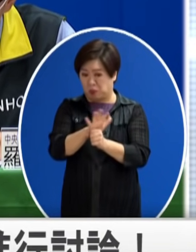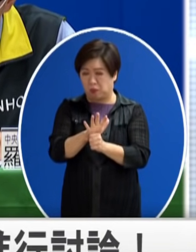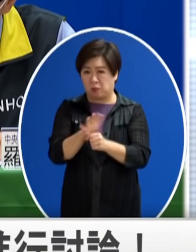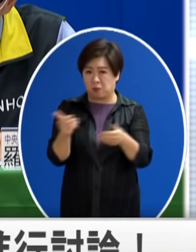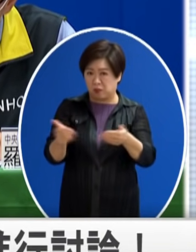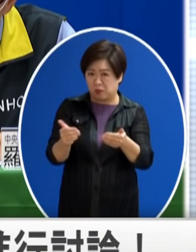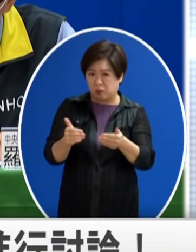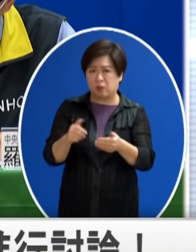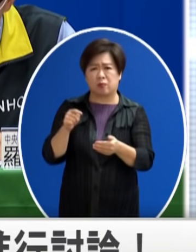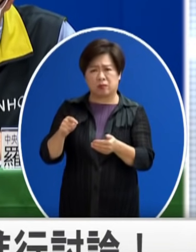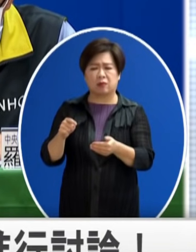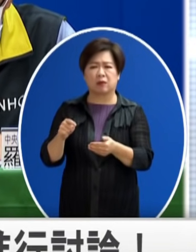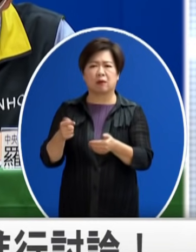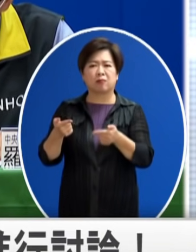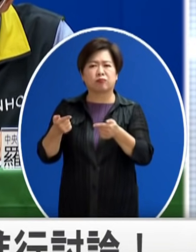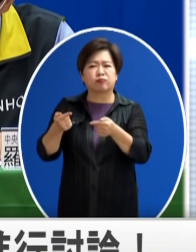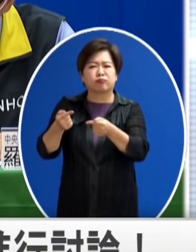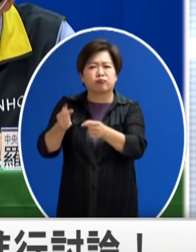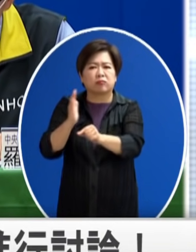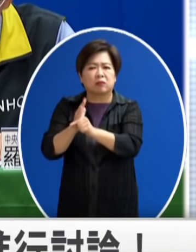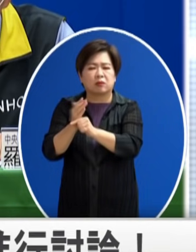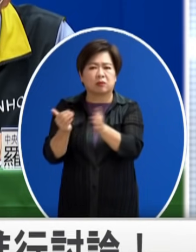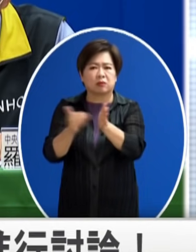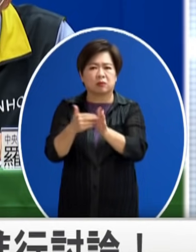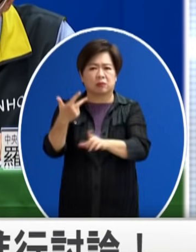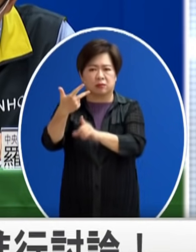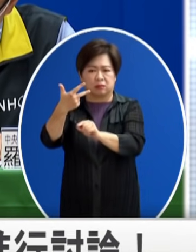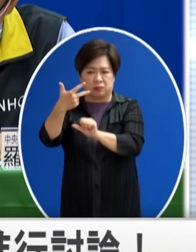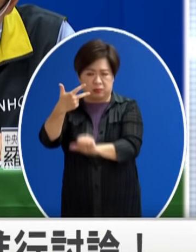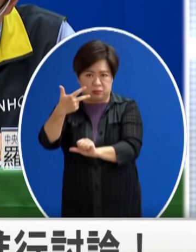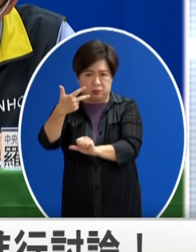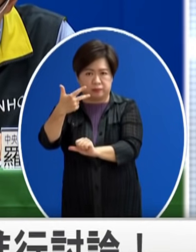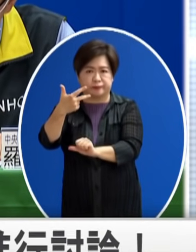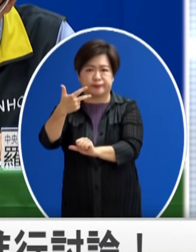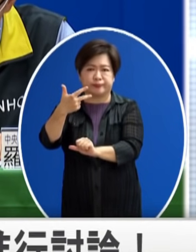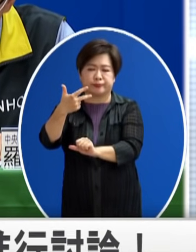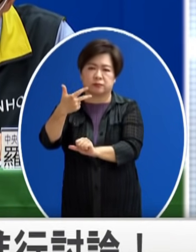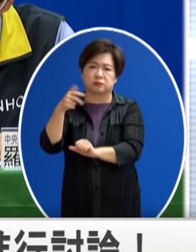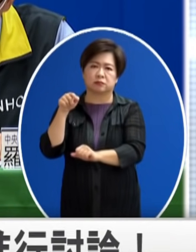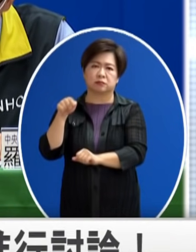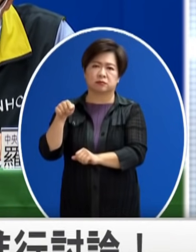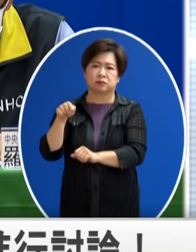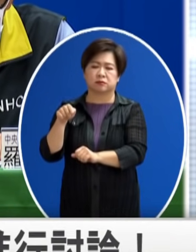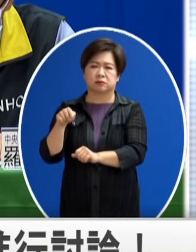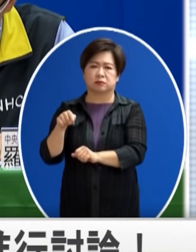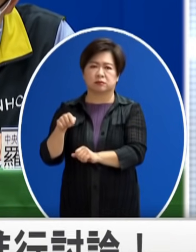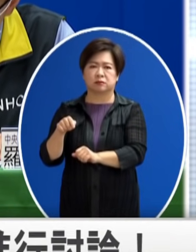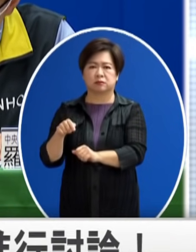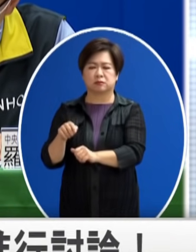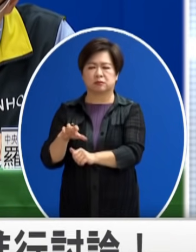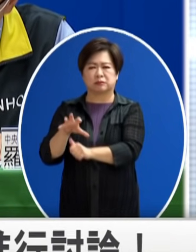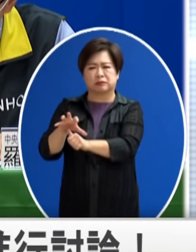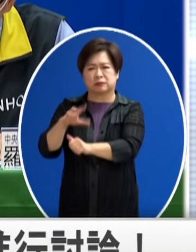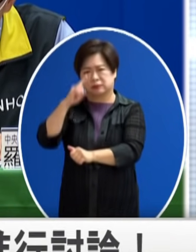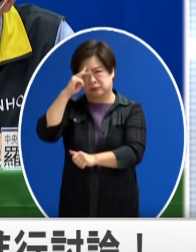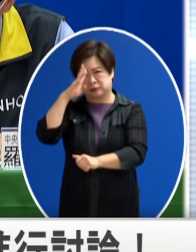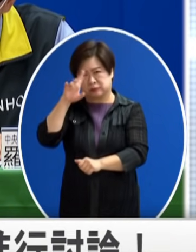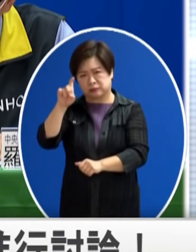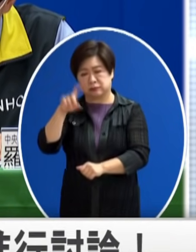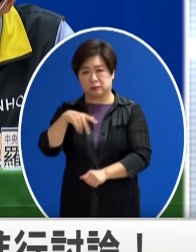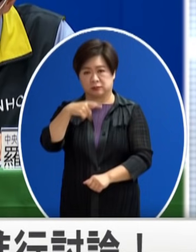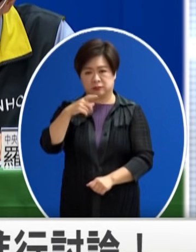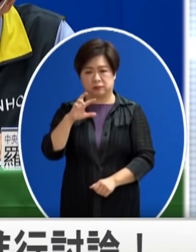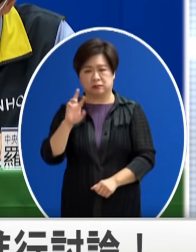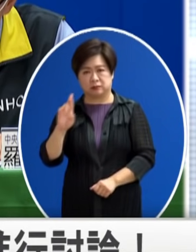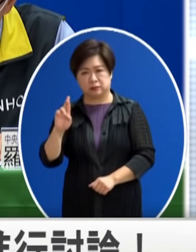分是都蛮稳定哈，只是说到7月5号的时候，这个所以隔离10天左右的时候，他的 PCR 还